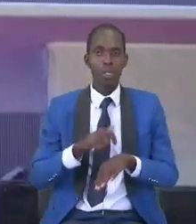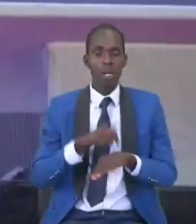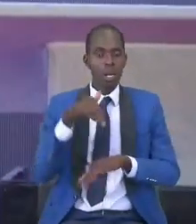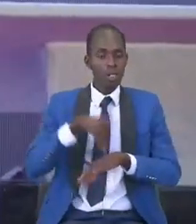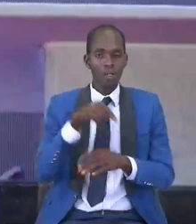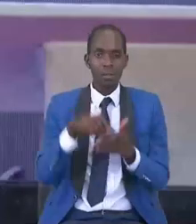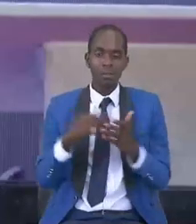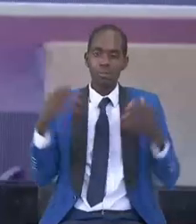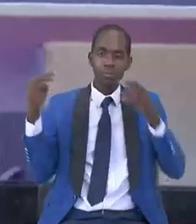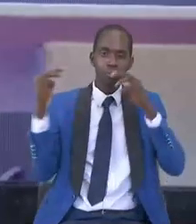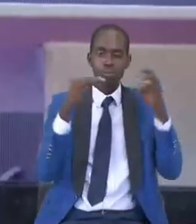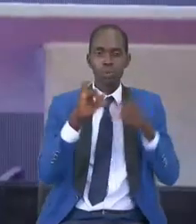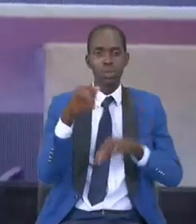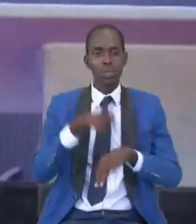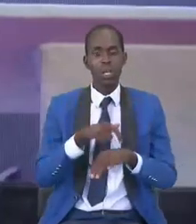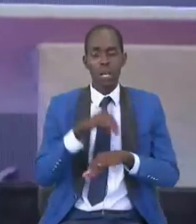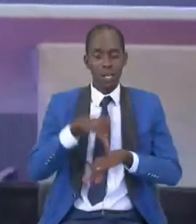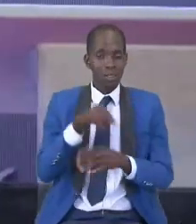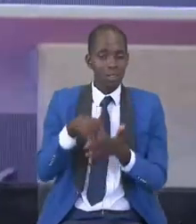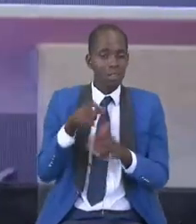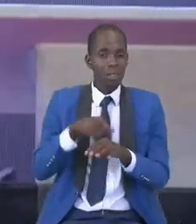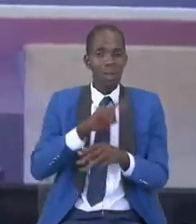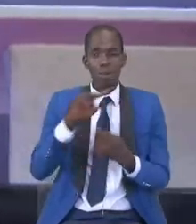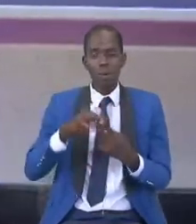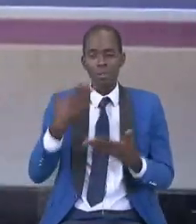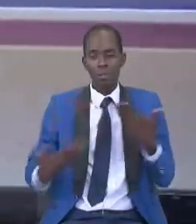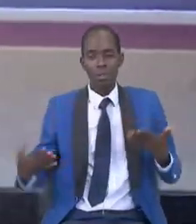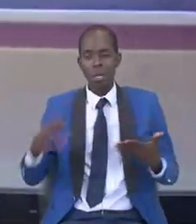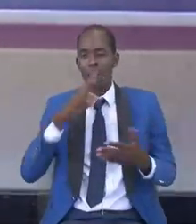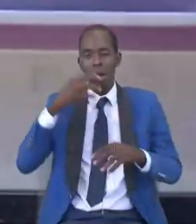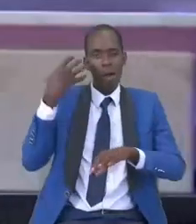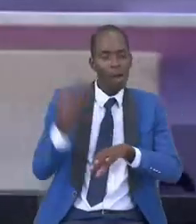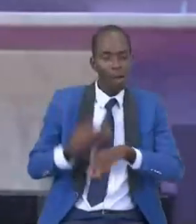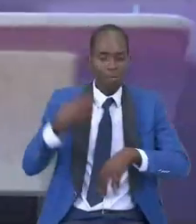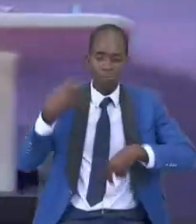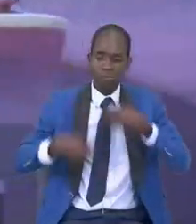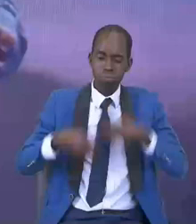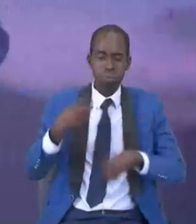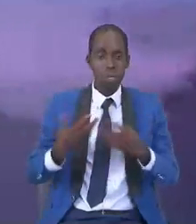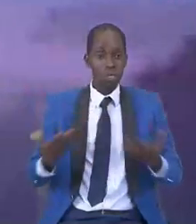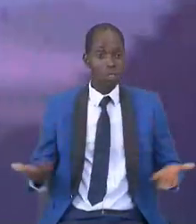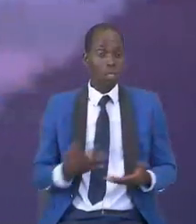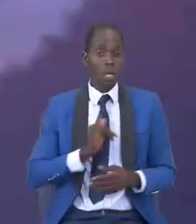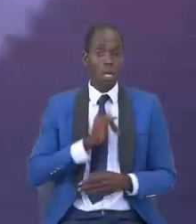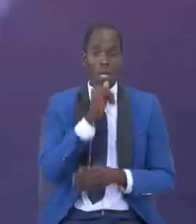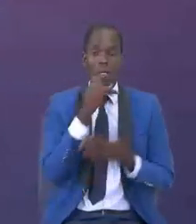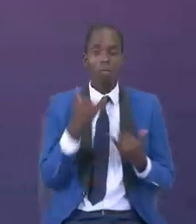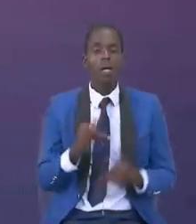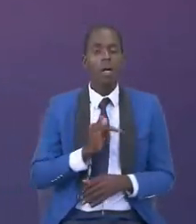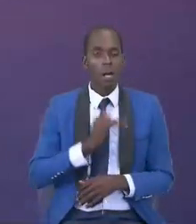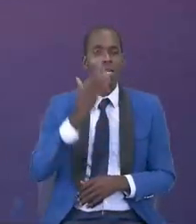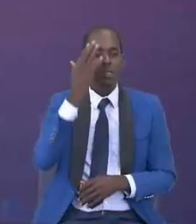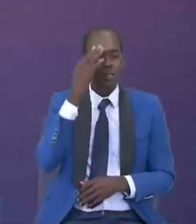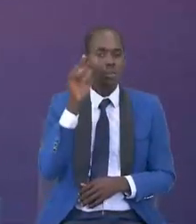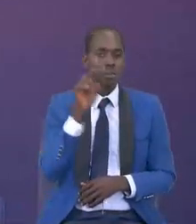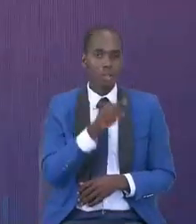périlleux, en ce moment de trouble, en ce moment où les choses sont dures et difficiles, en ce lieu où je suis maintenant,